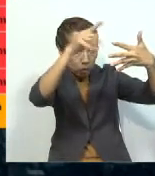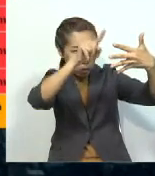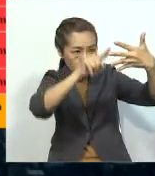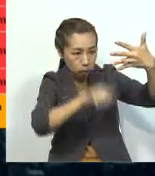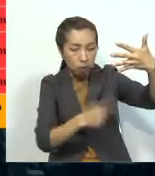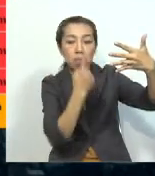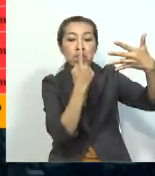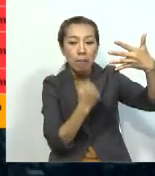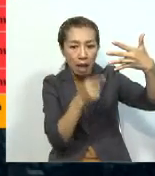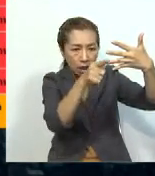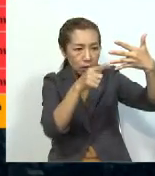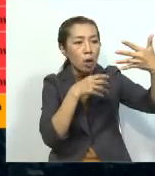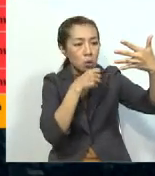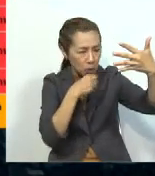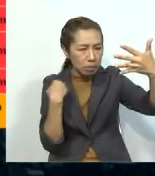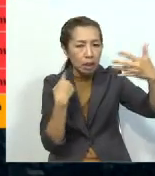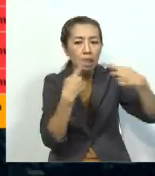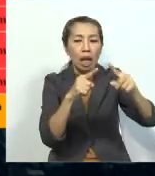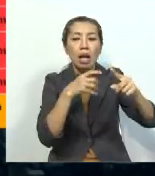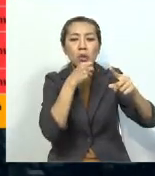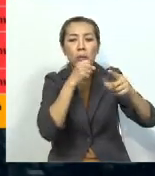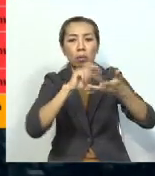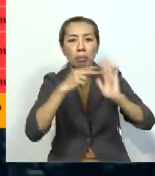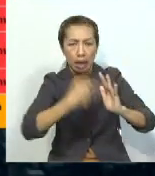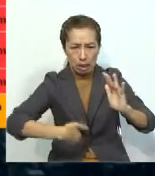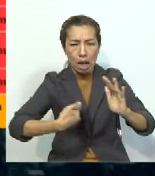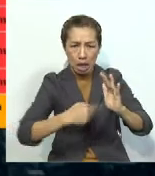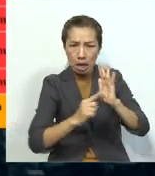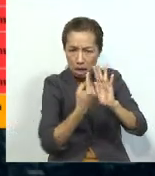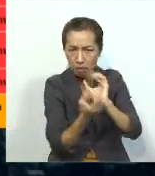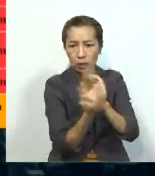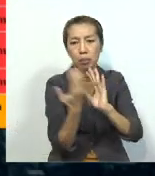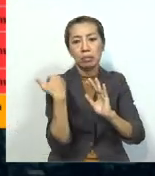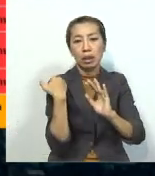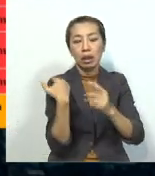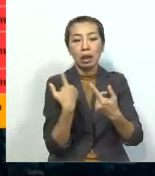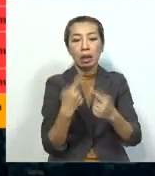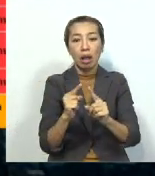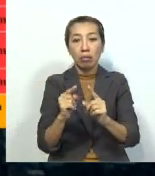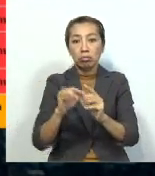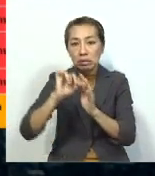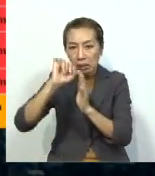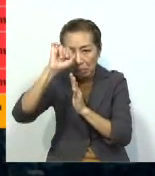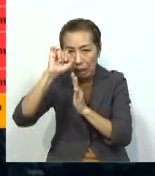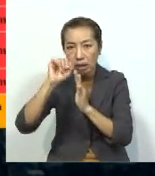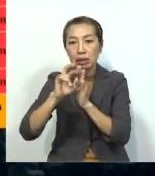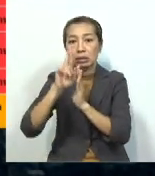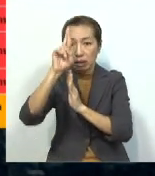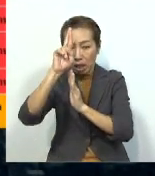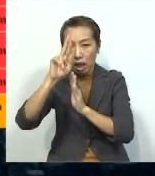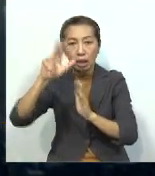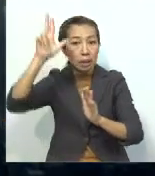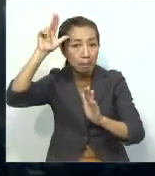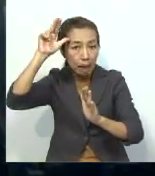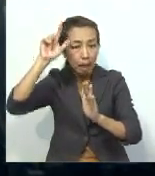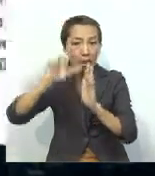ใช่ ส้มนี่ก็ไม่ได้ดีนะ ส้มก็มีผลก็เริ่มมีผลนะคะแล้วจังหวัดที่ยังมีผลเนี่ยนะคะเชียงใหม่เชียงรายลำ